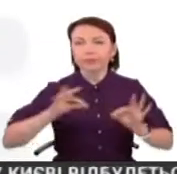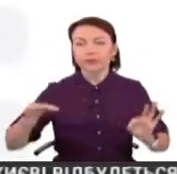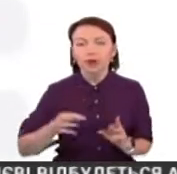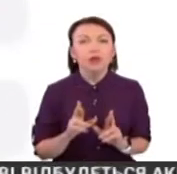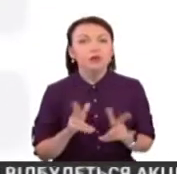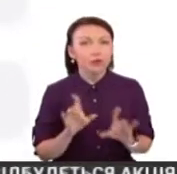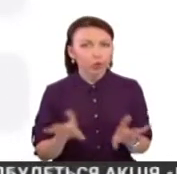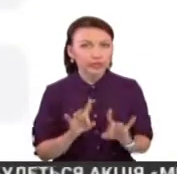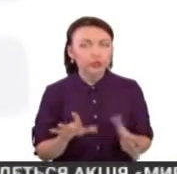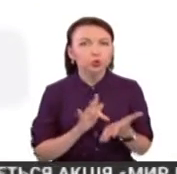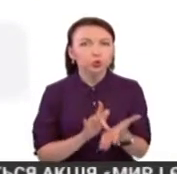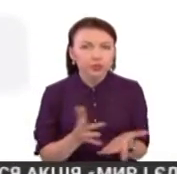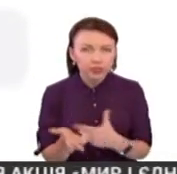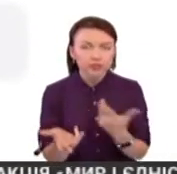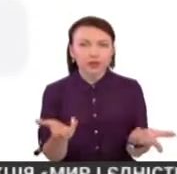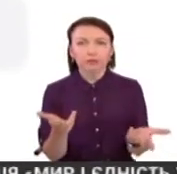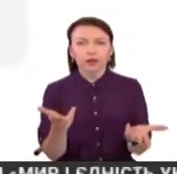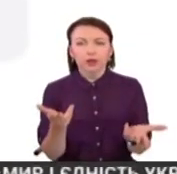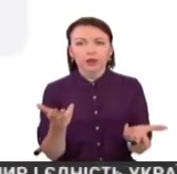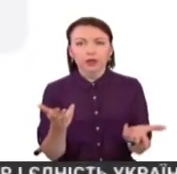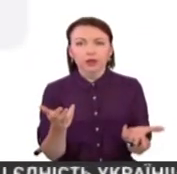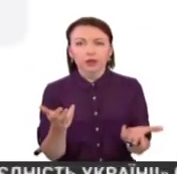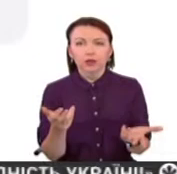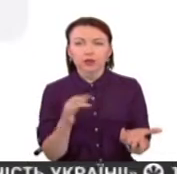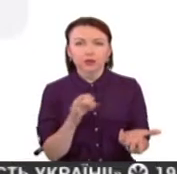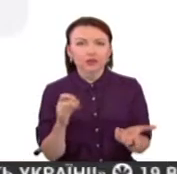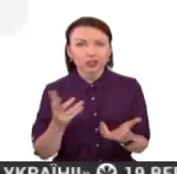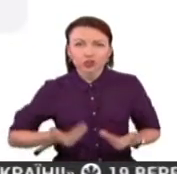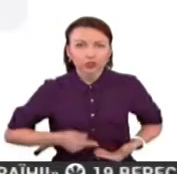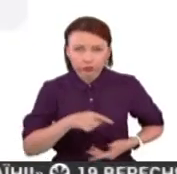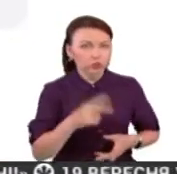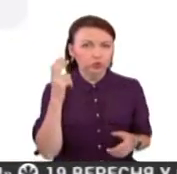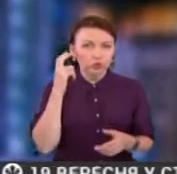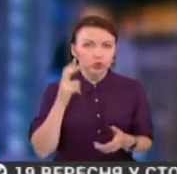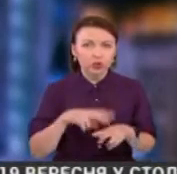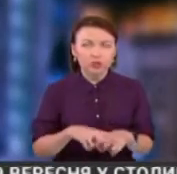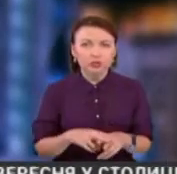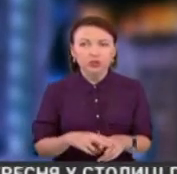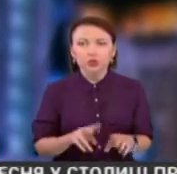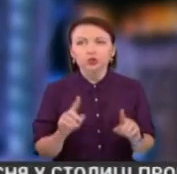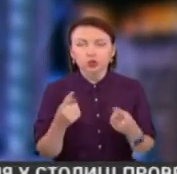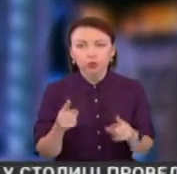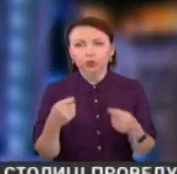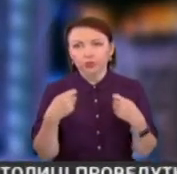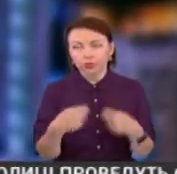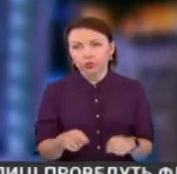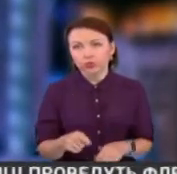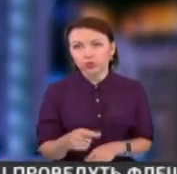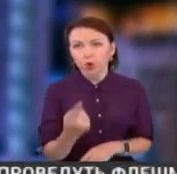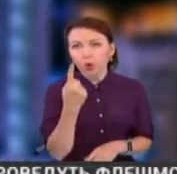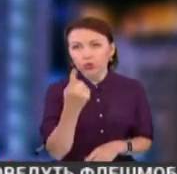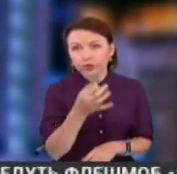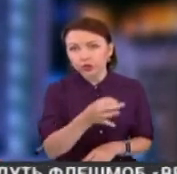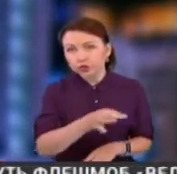пояснити туристам і не резидентам столиці, якого дідька продають аж один жетон в